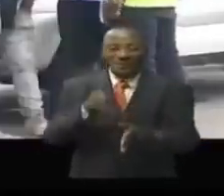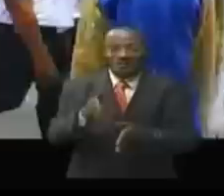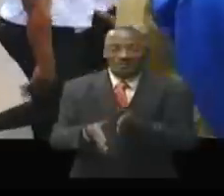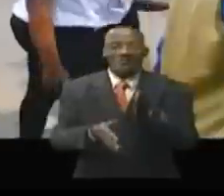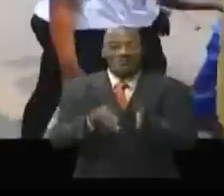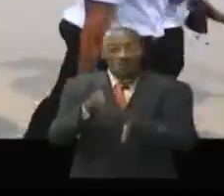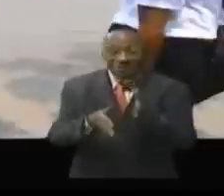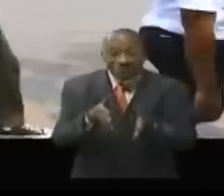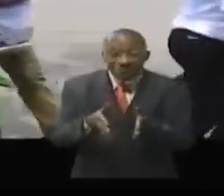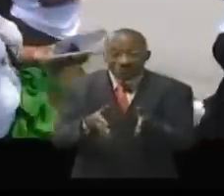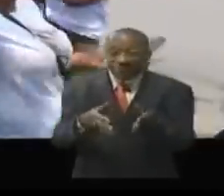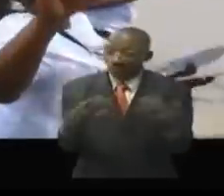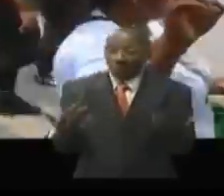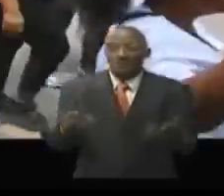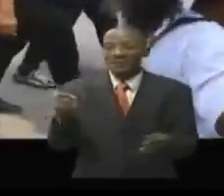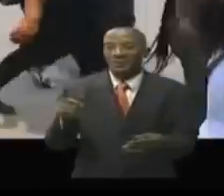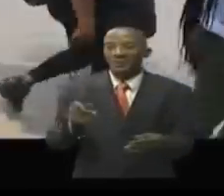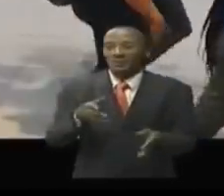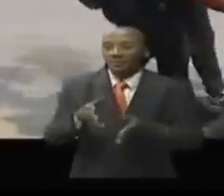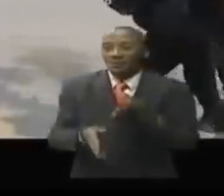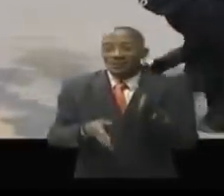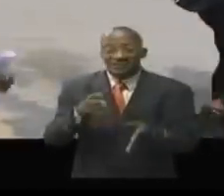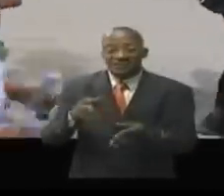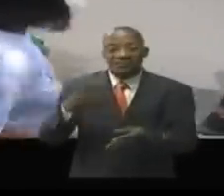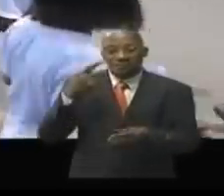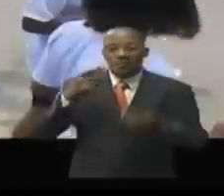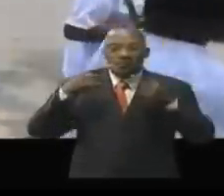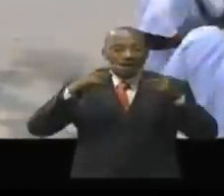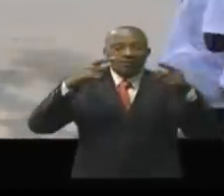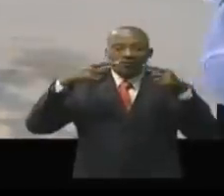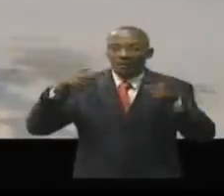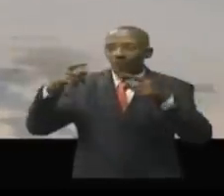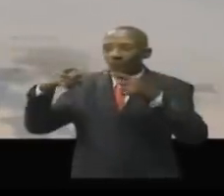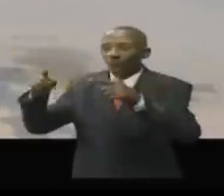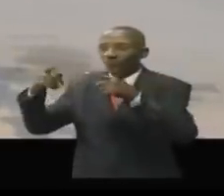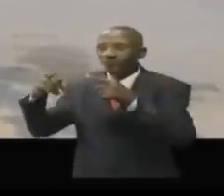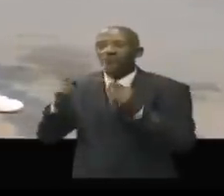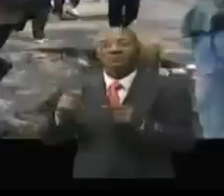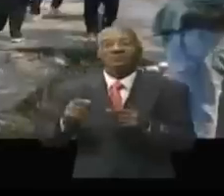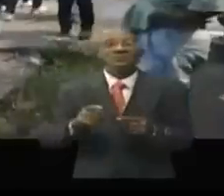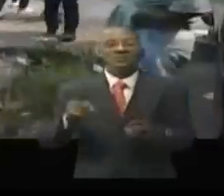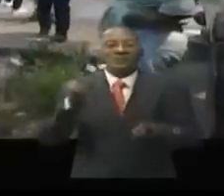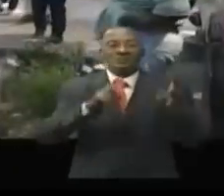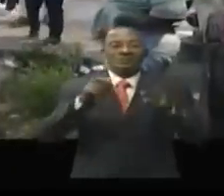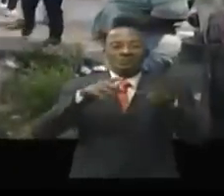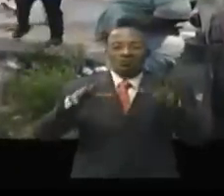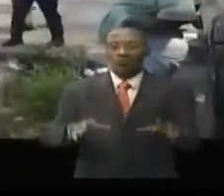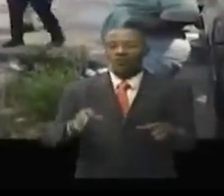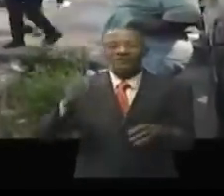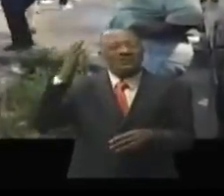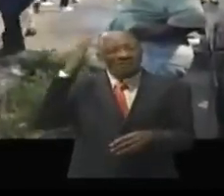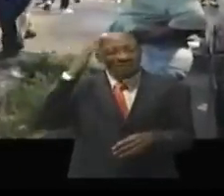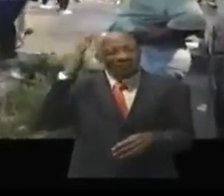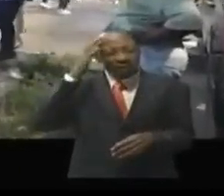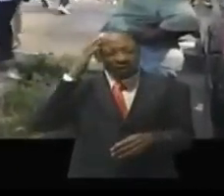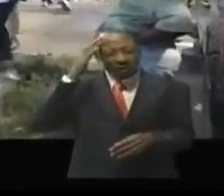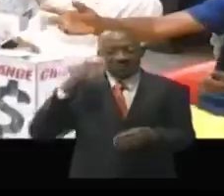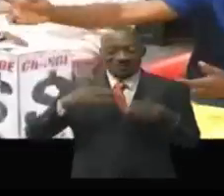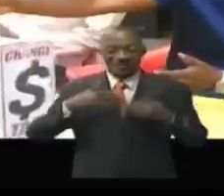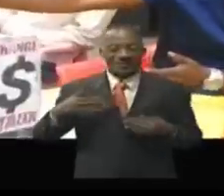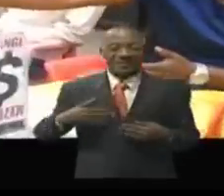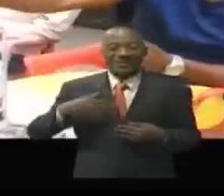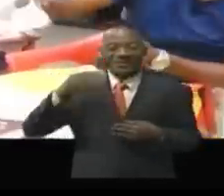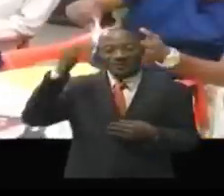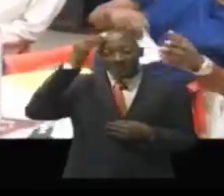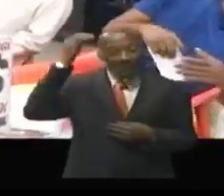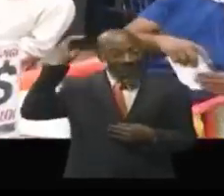Kwetu a compris et est allée à la sensibilisation des Kinois à travers la marche de santé organisée. La coordonnatrice Lili Maloba a trouvé le